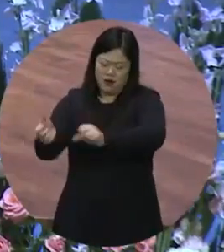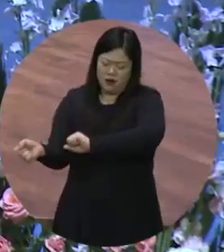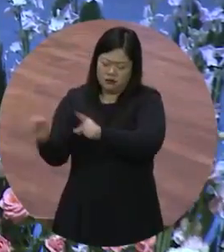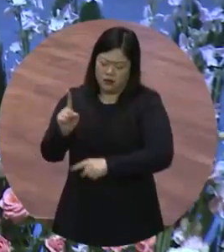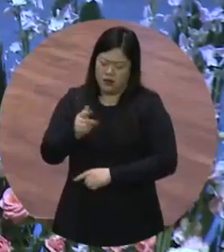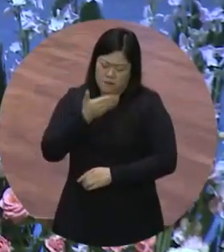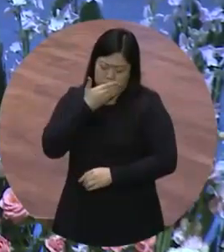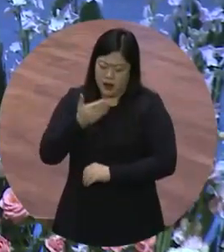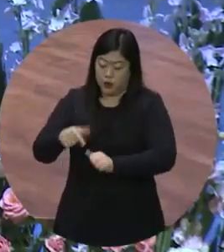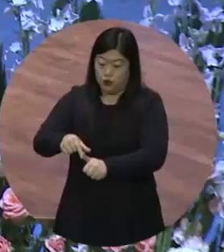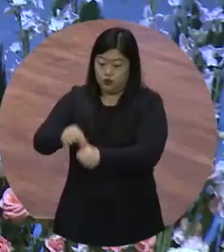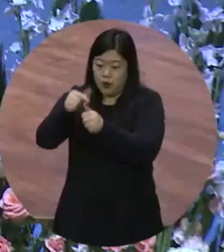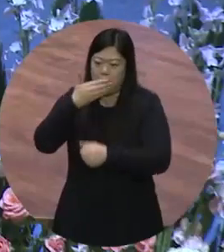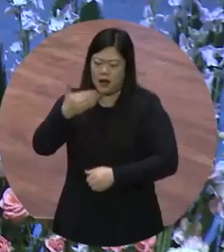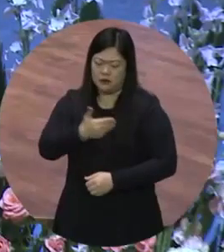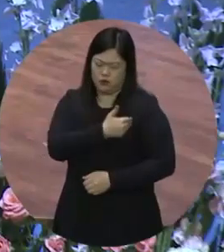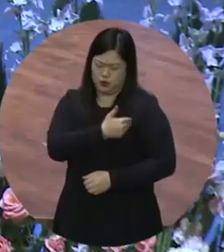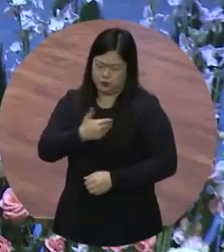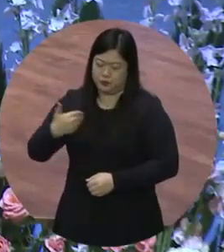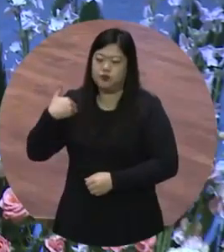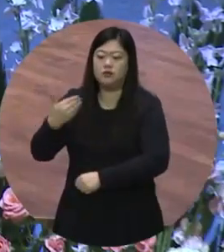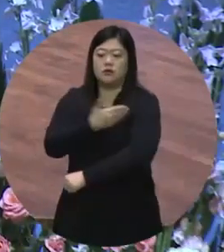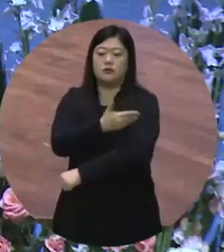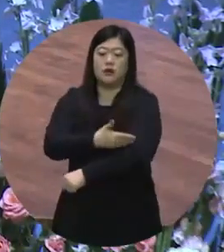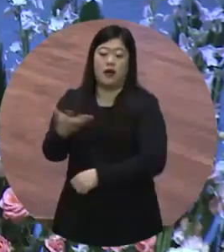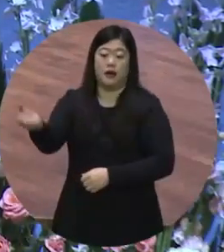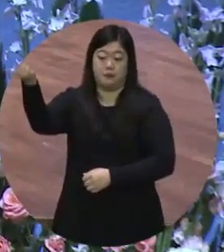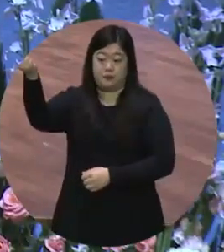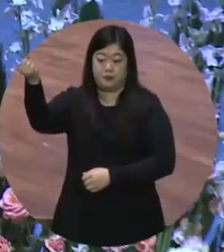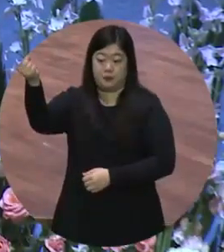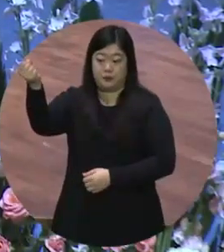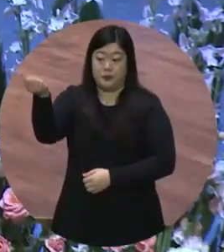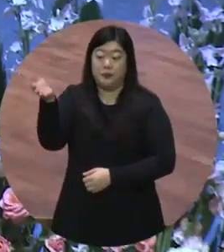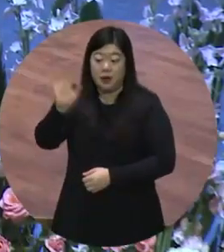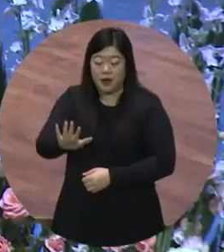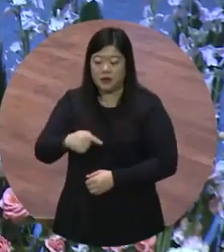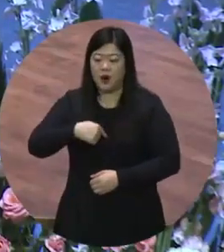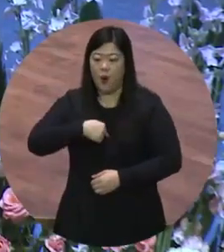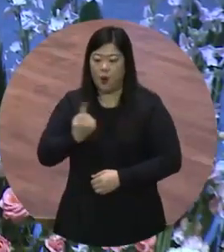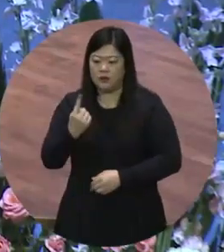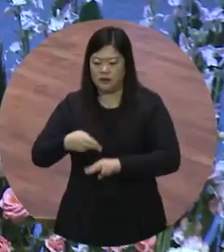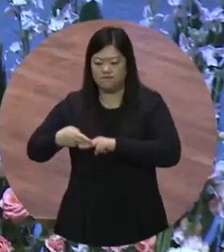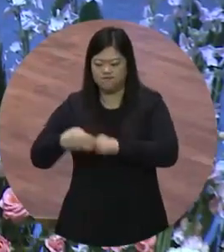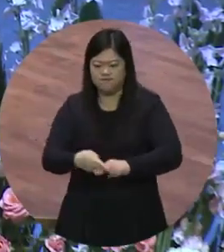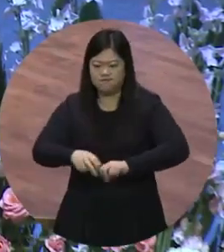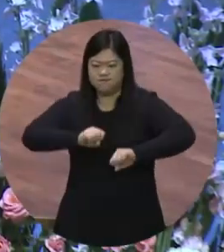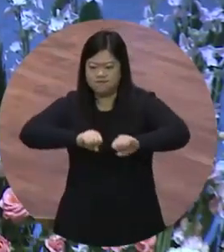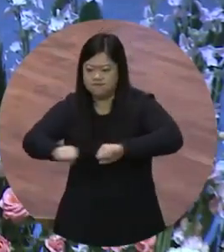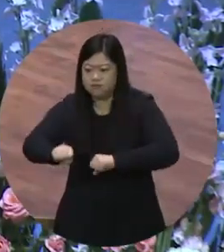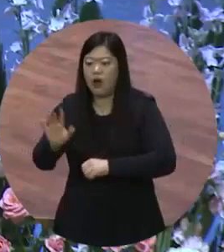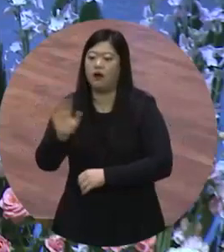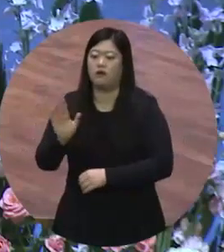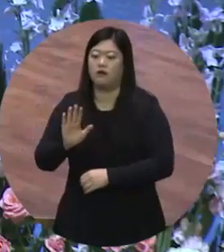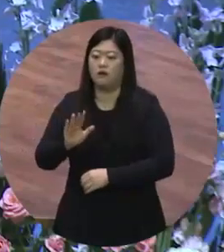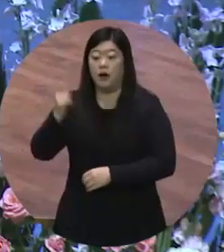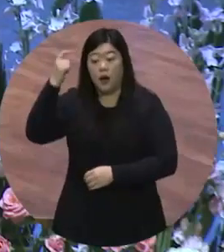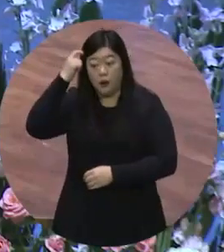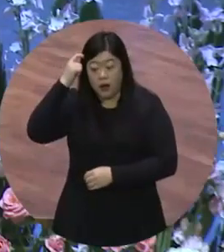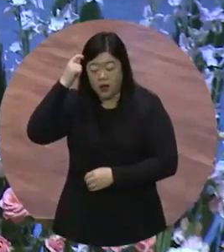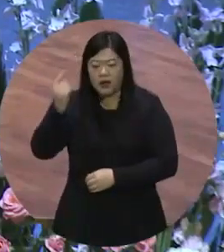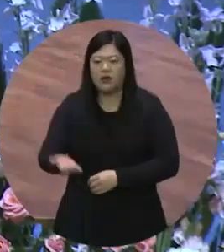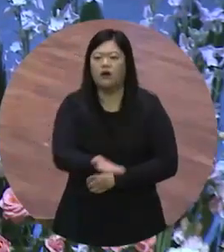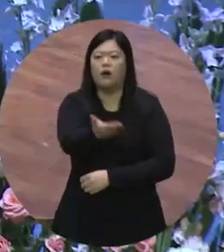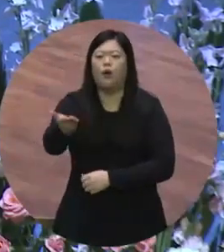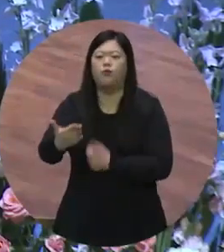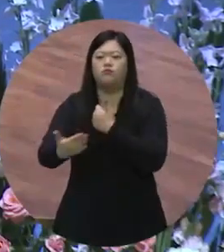계시지만 홀로 이 일을 수행하지 않으신다. 당신의 도움이 필요하기 때문이다